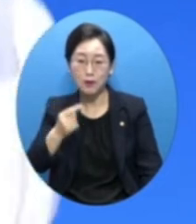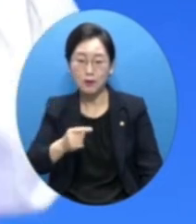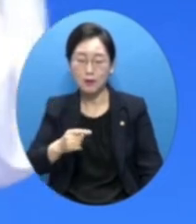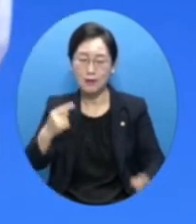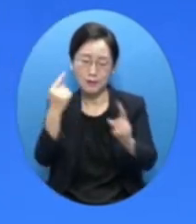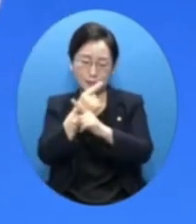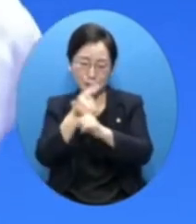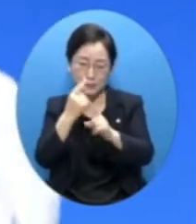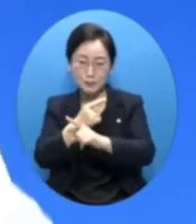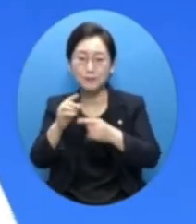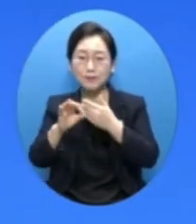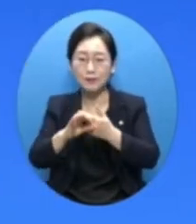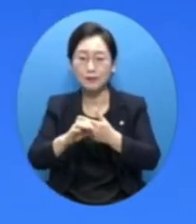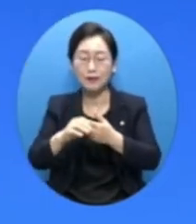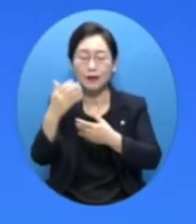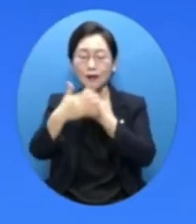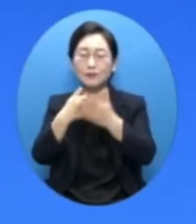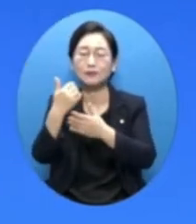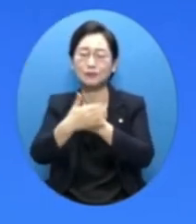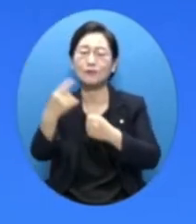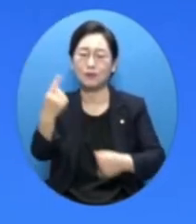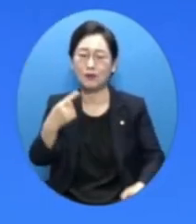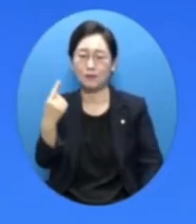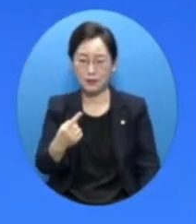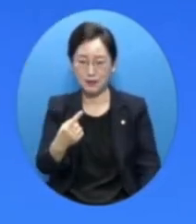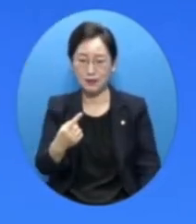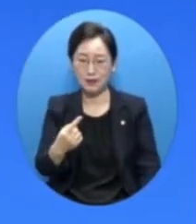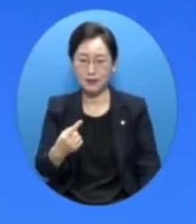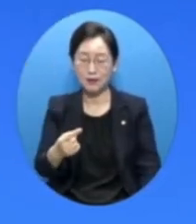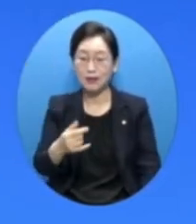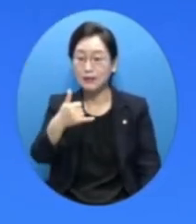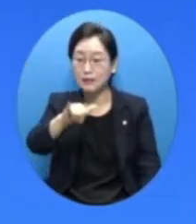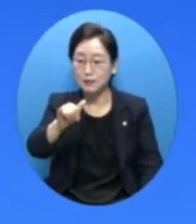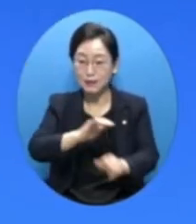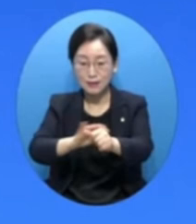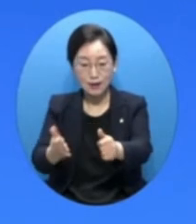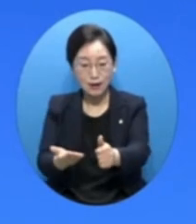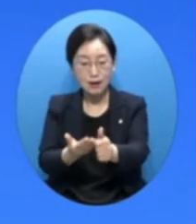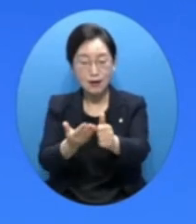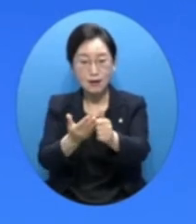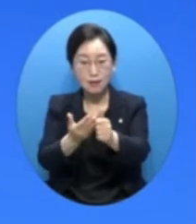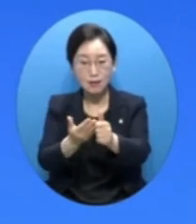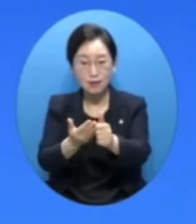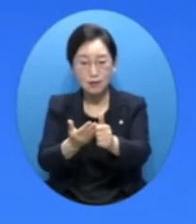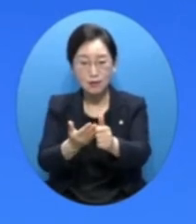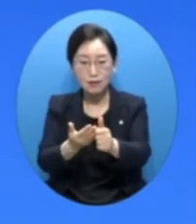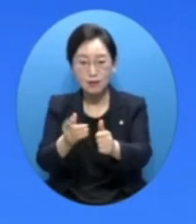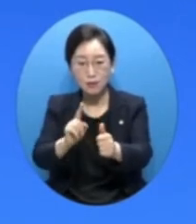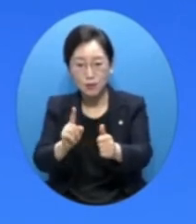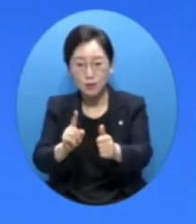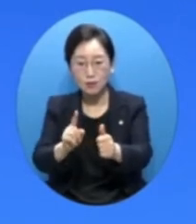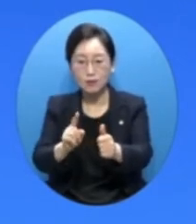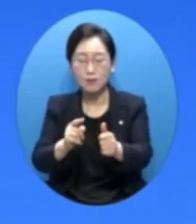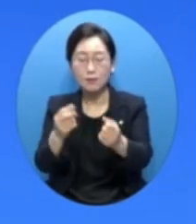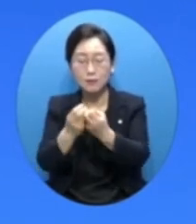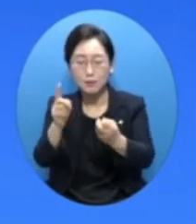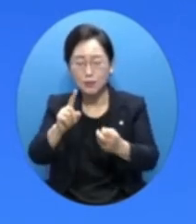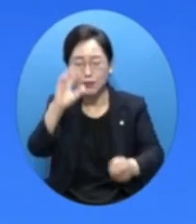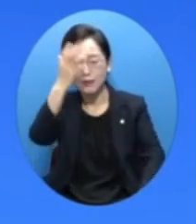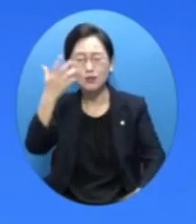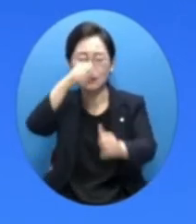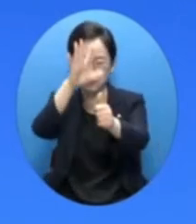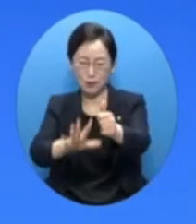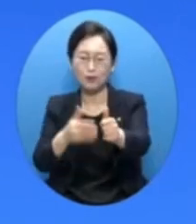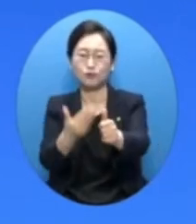하나님의 은혜가 임하게 되는 것입니다. 우리들이 자녀를 가장 잘 양육하는 것은 자녀들이 예수 믿고 성령 받게 하는 것입니다. 성령 받으면